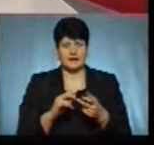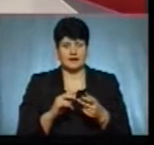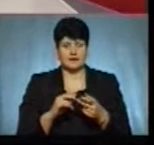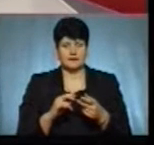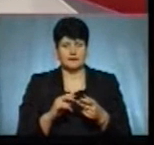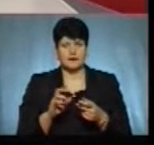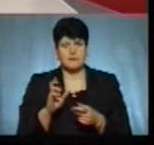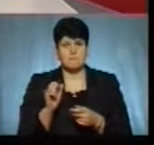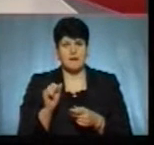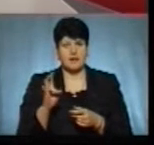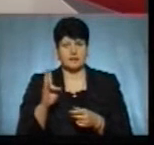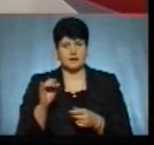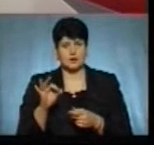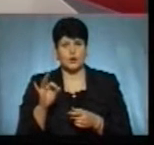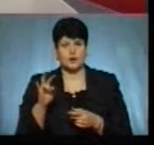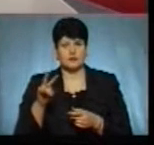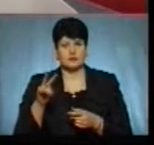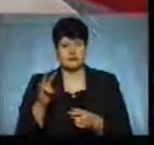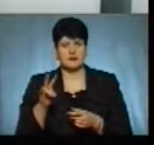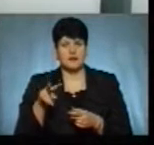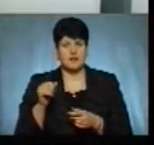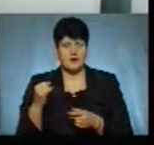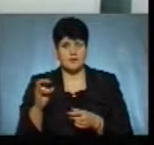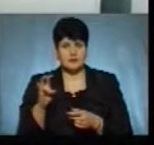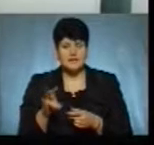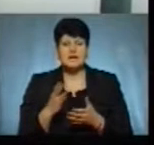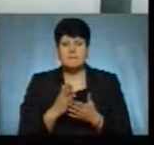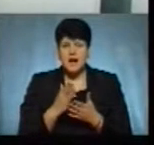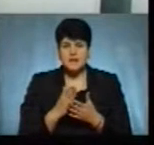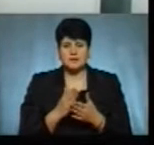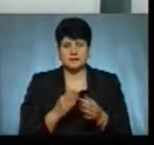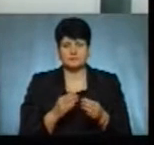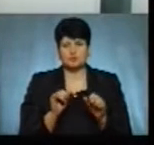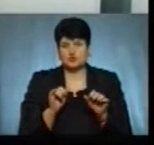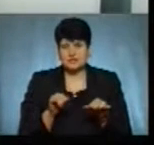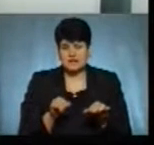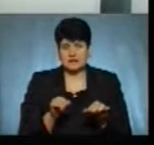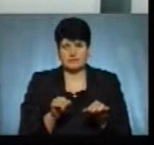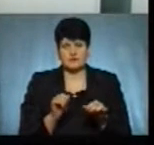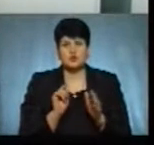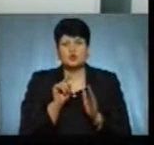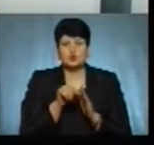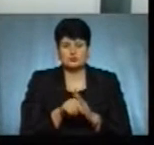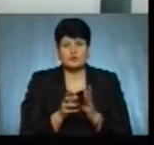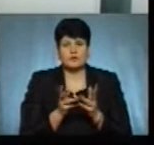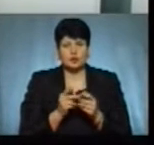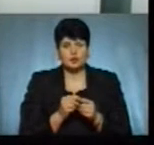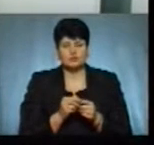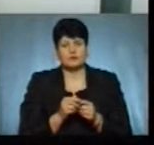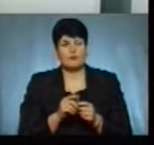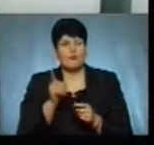інтернет-банкінг онлайн. І мати можливість доступу до рахунку чи через мобільний банкінг, чи